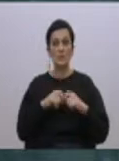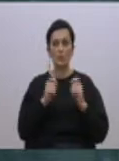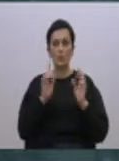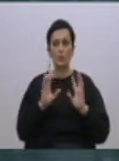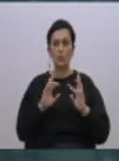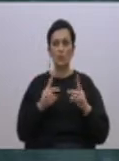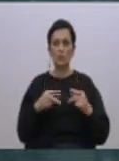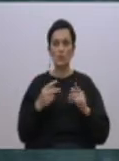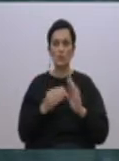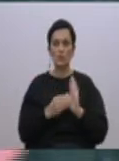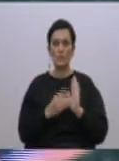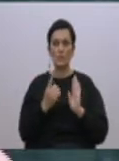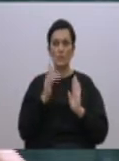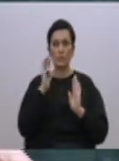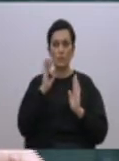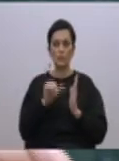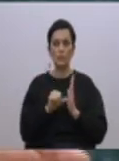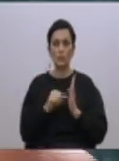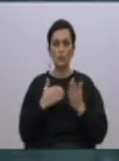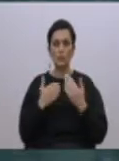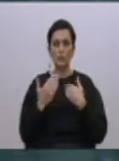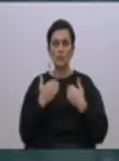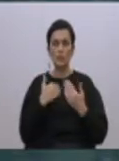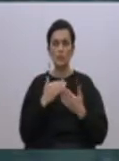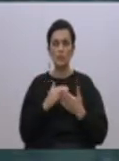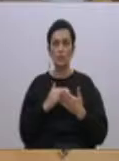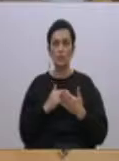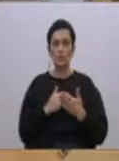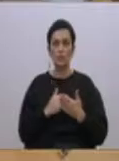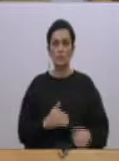vișe din șteșa care pirueli măsuri pentru chartut câinciscos regim.